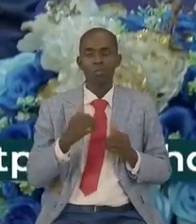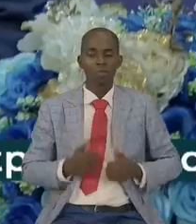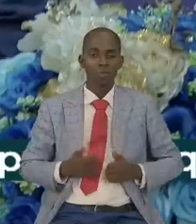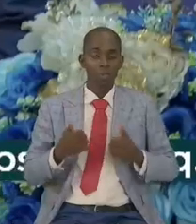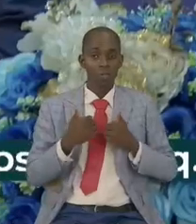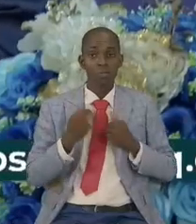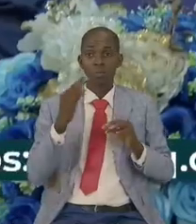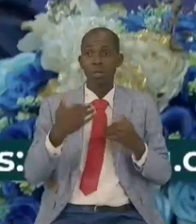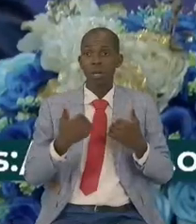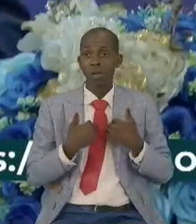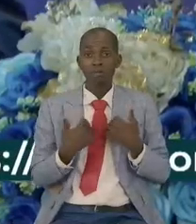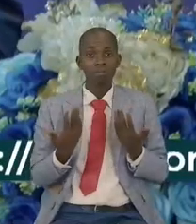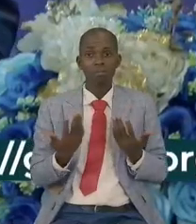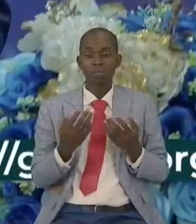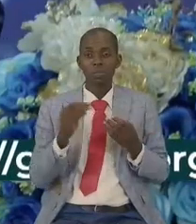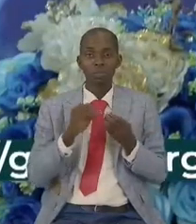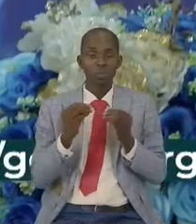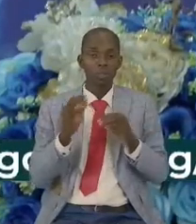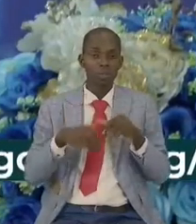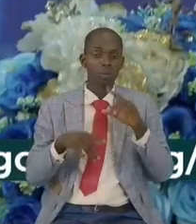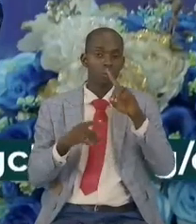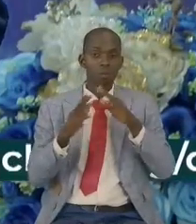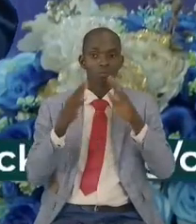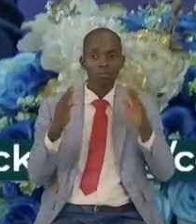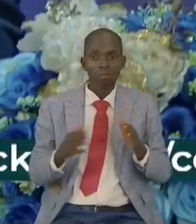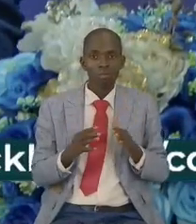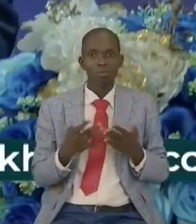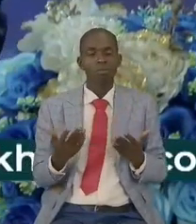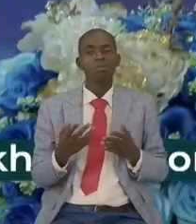Prenez les adresses rapidement.